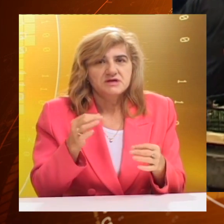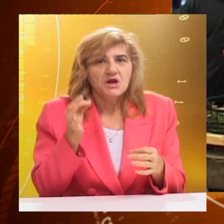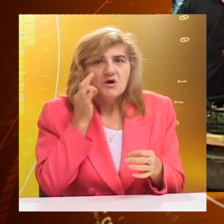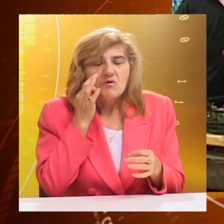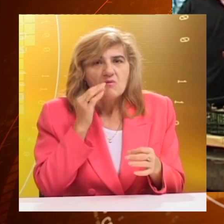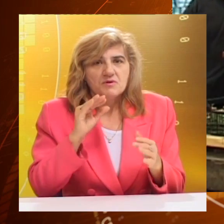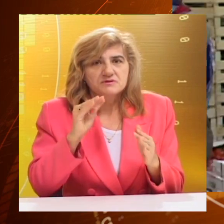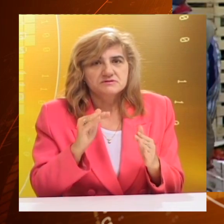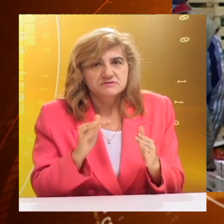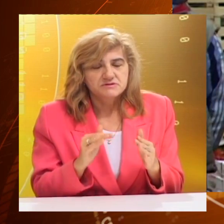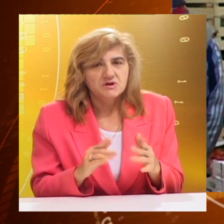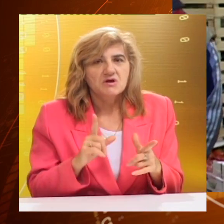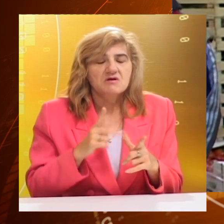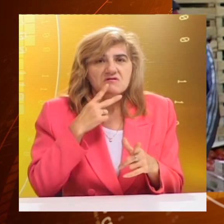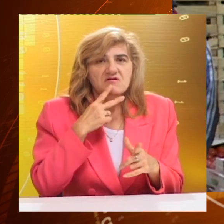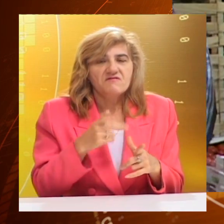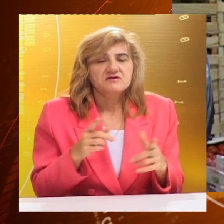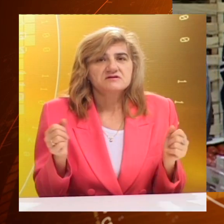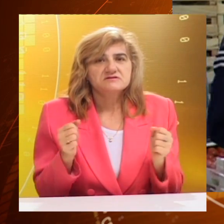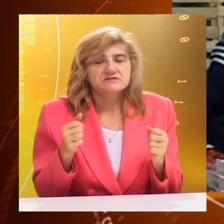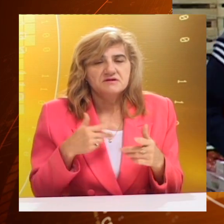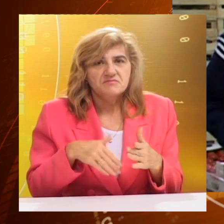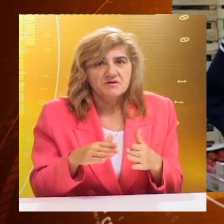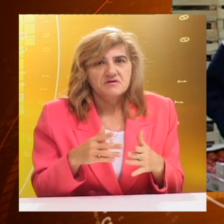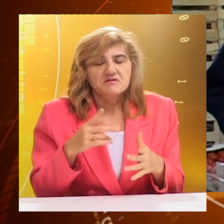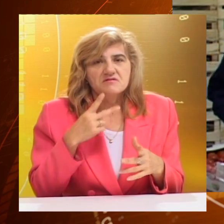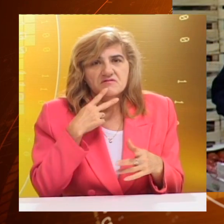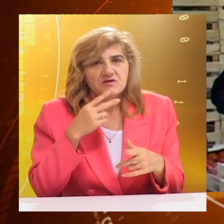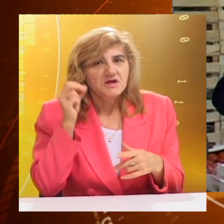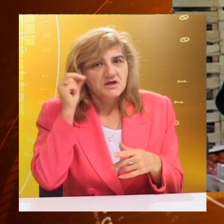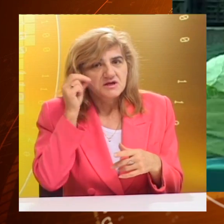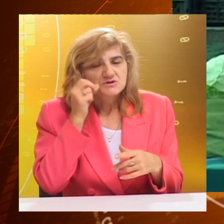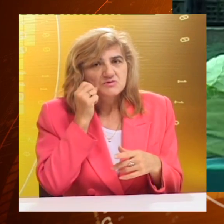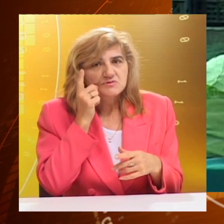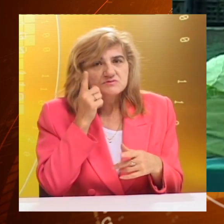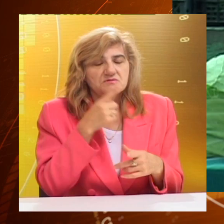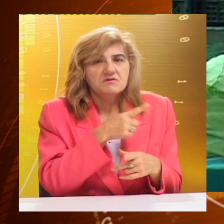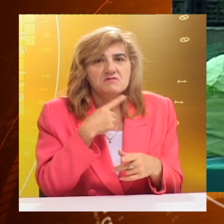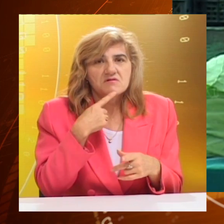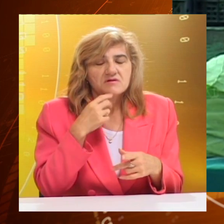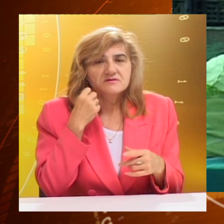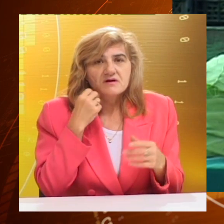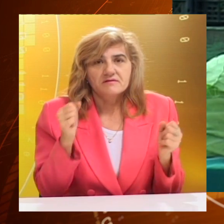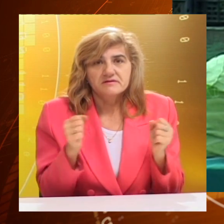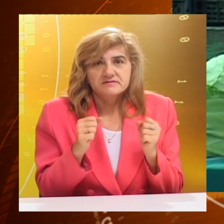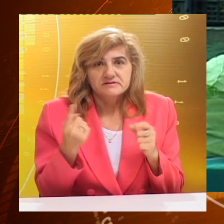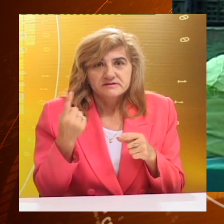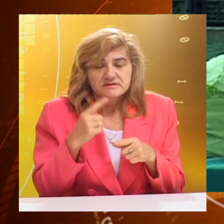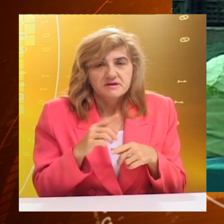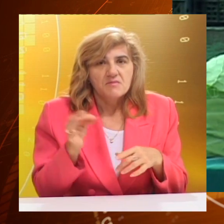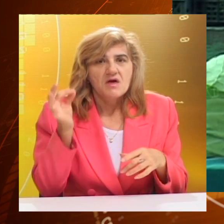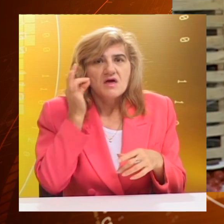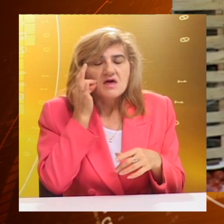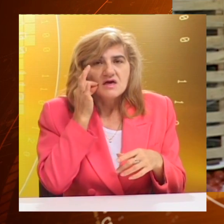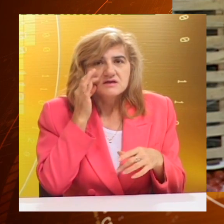narednom periodu cena sveže kupusa biti u blagom padu, dok će cena kiselog kupusa stagnirati. Iskustva od prethodnih godina pokazuju da se u sezoni